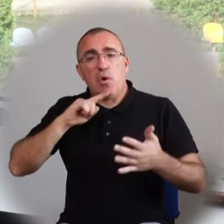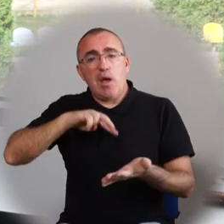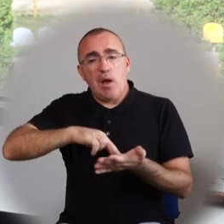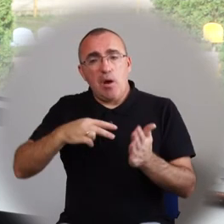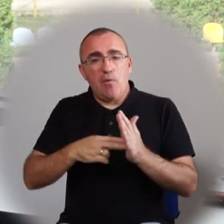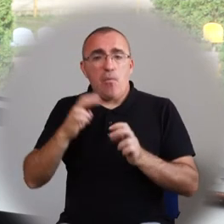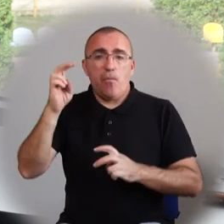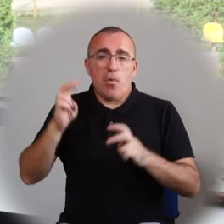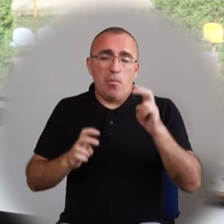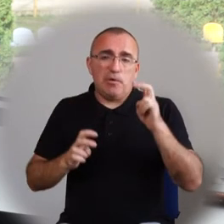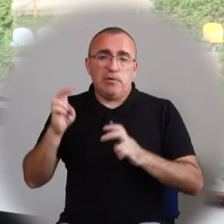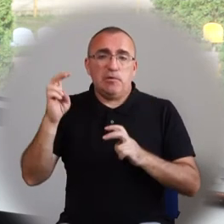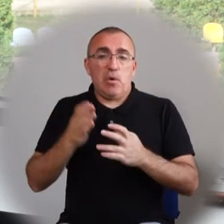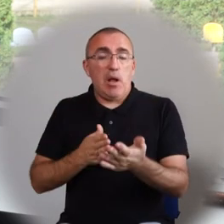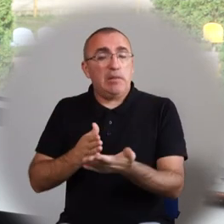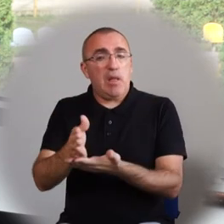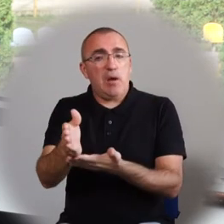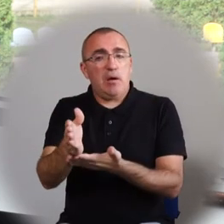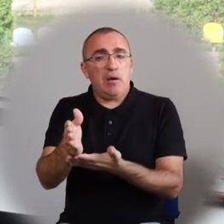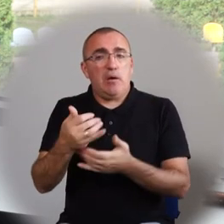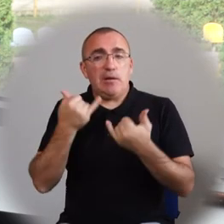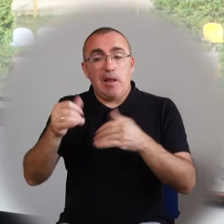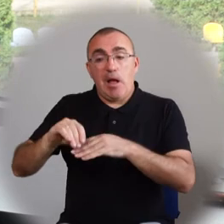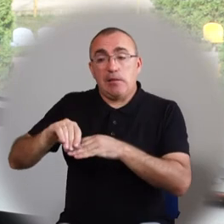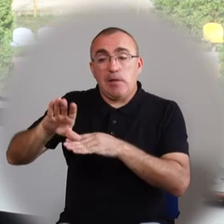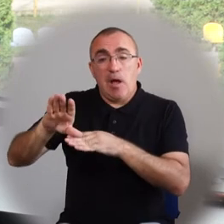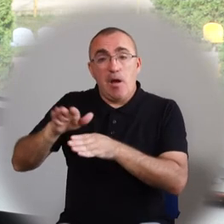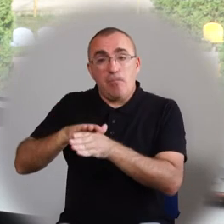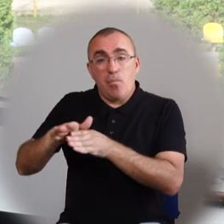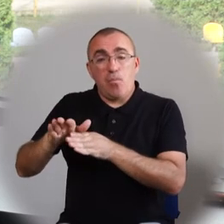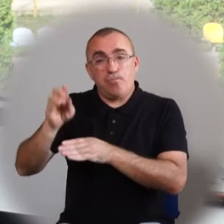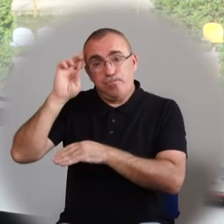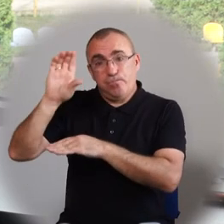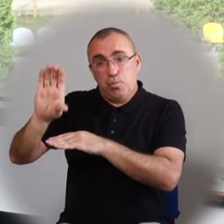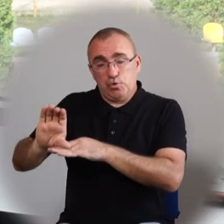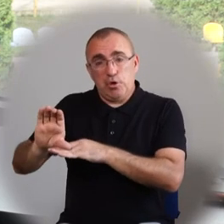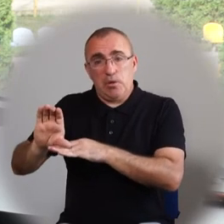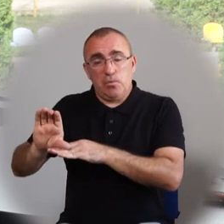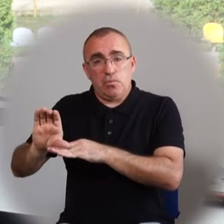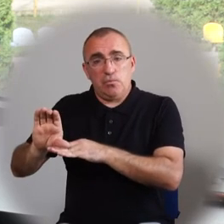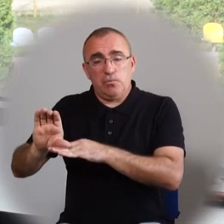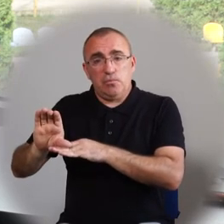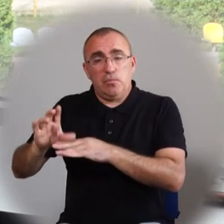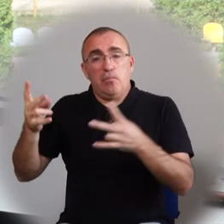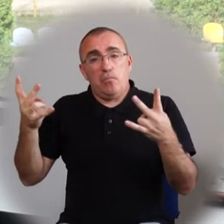розвитку саме економічного промислового напрямку для наповнення бюджета, це